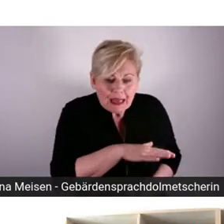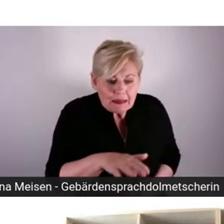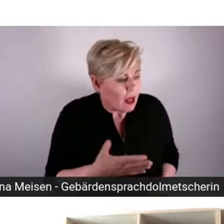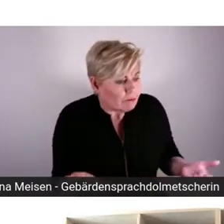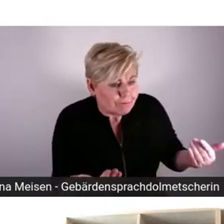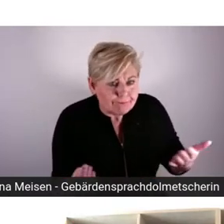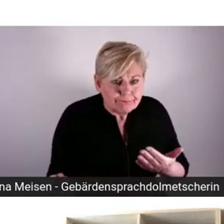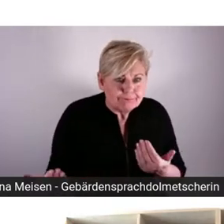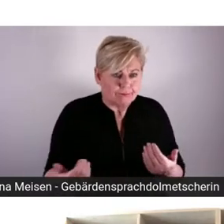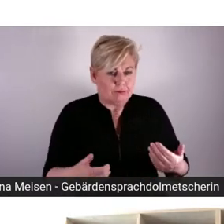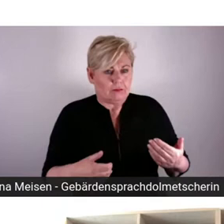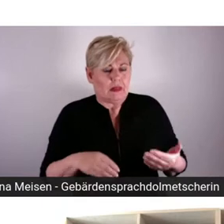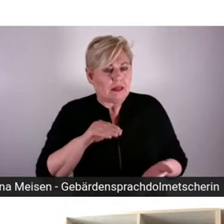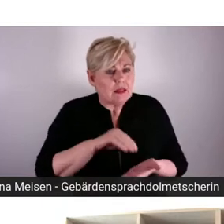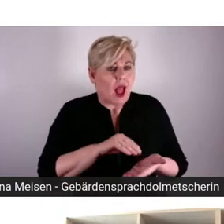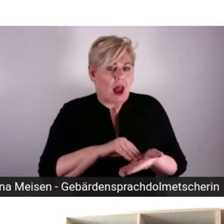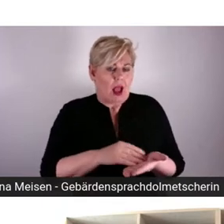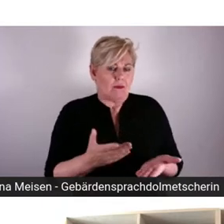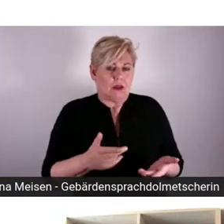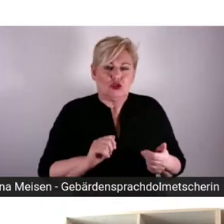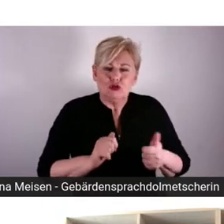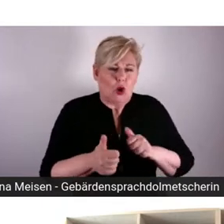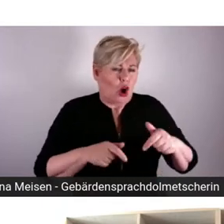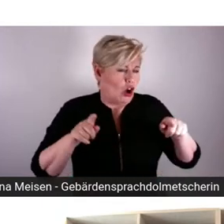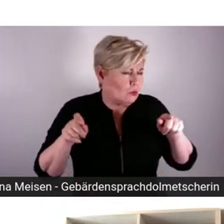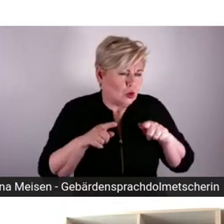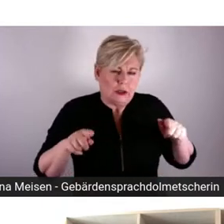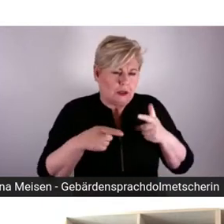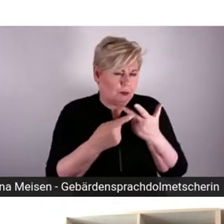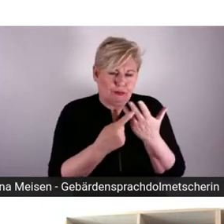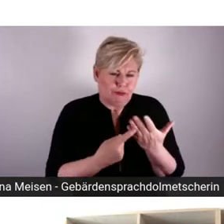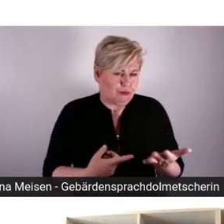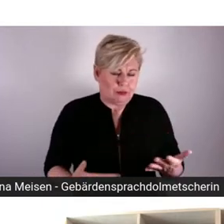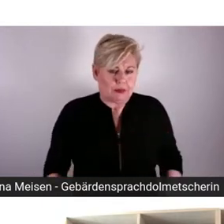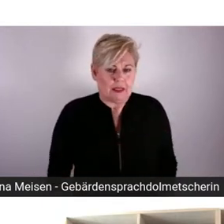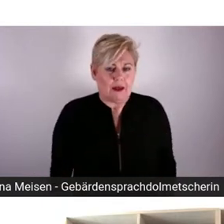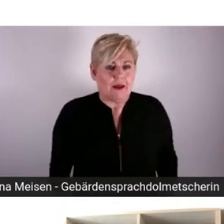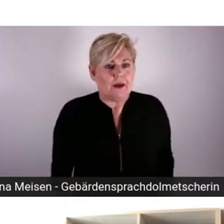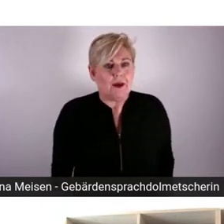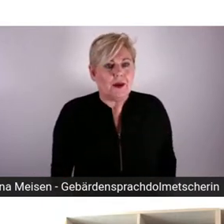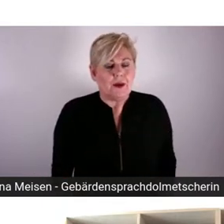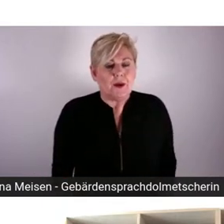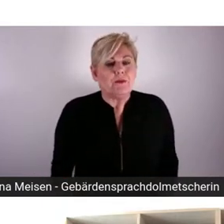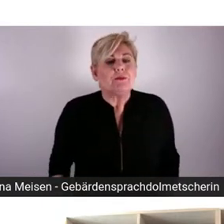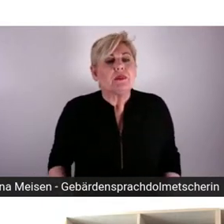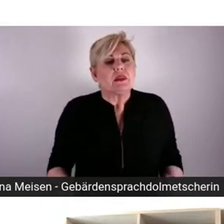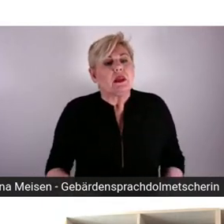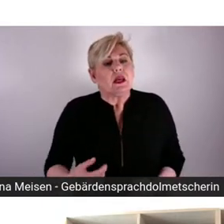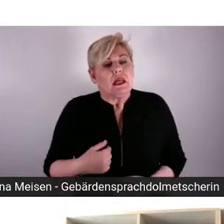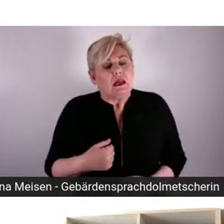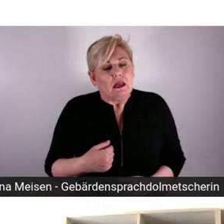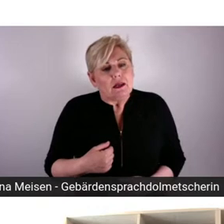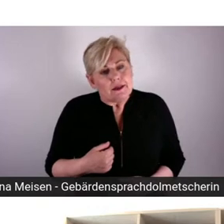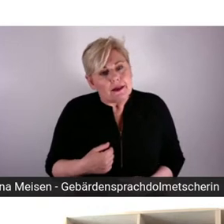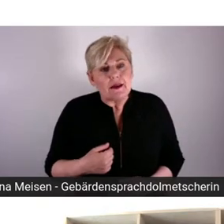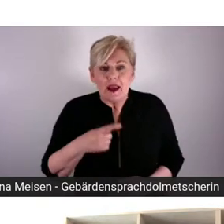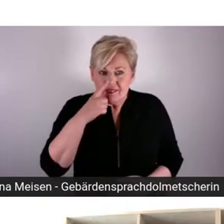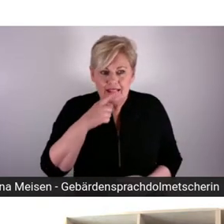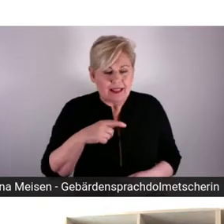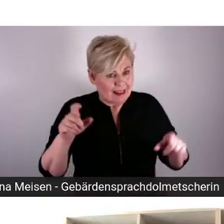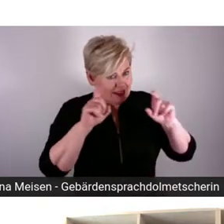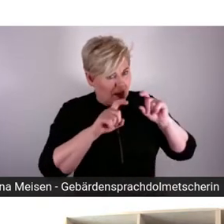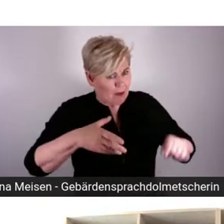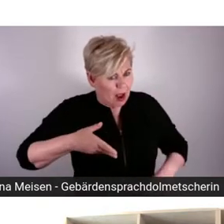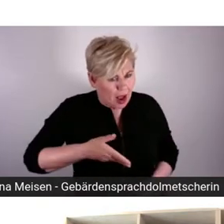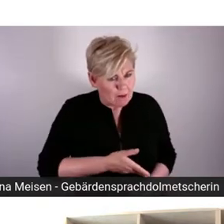und Musik und Ähnliches. Ich glaube aber, wenn man das nochmal wenigstens als Problemanzeige benennen darf, ich glaube, wenn wir über Armut reden, haben